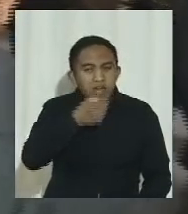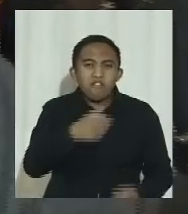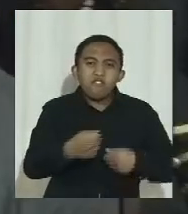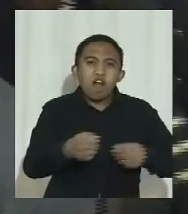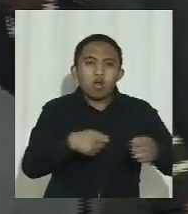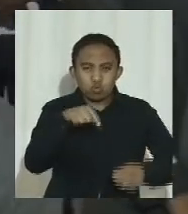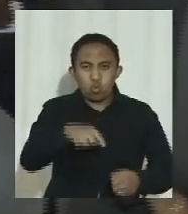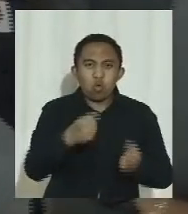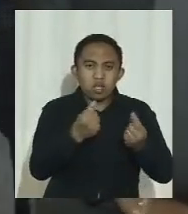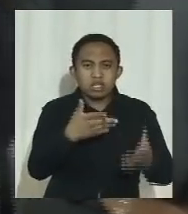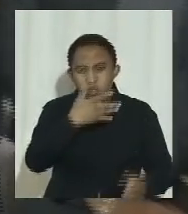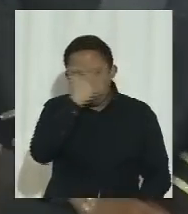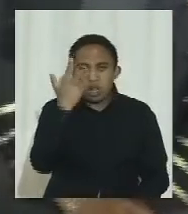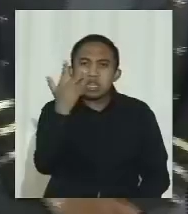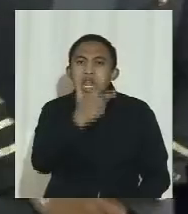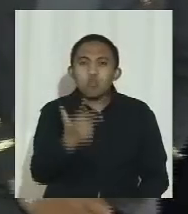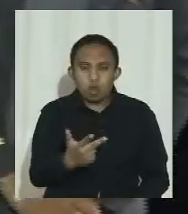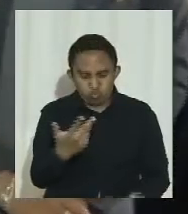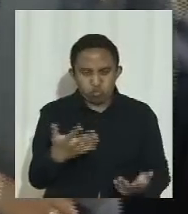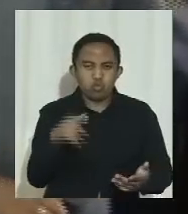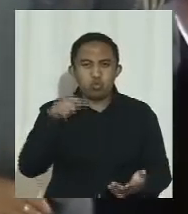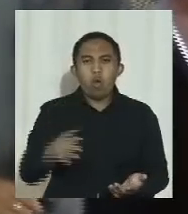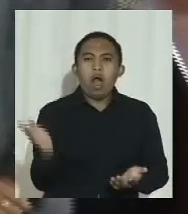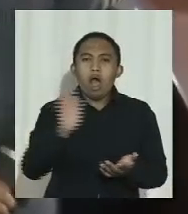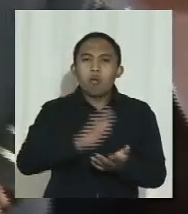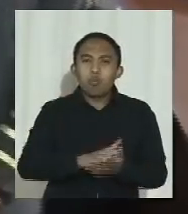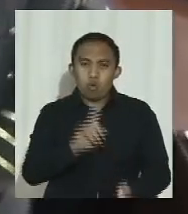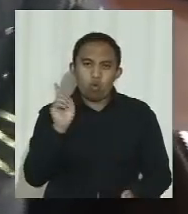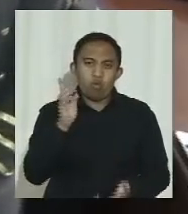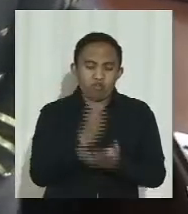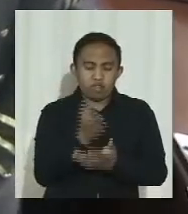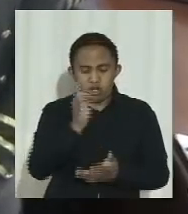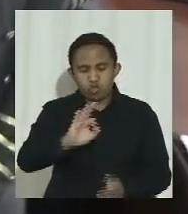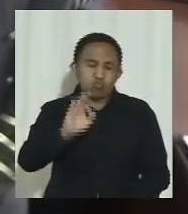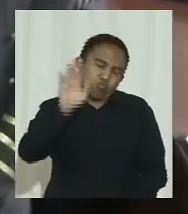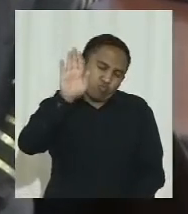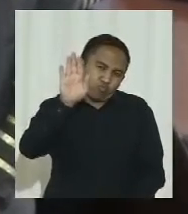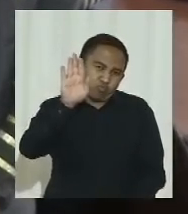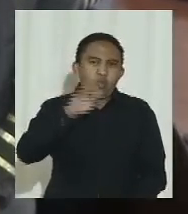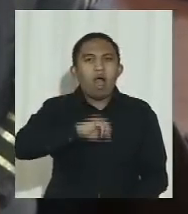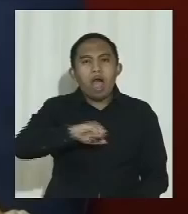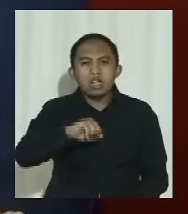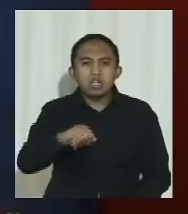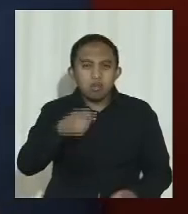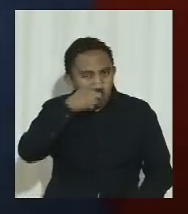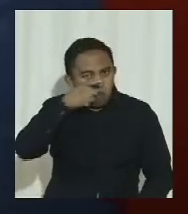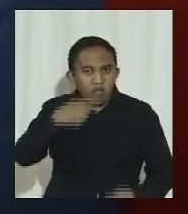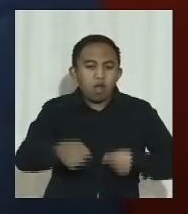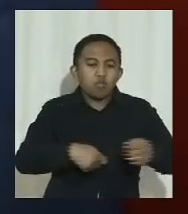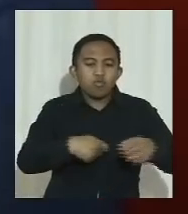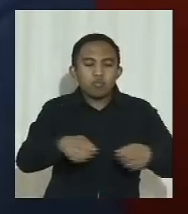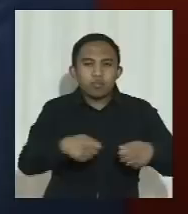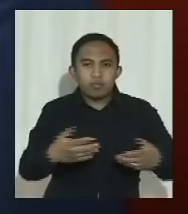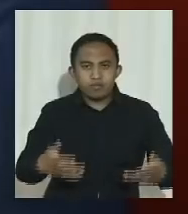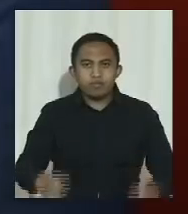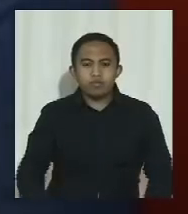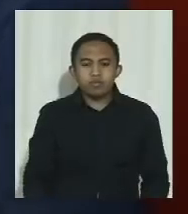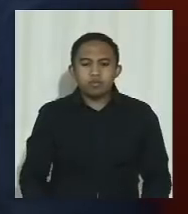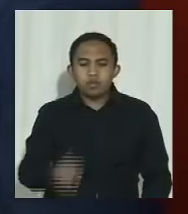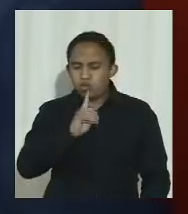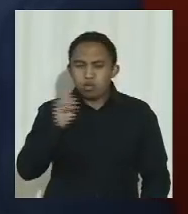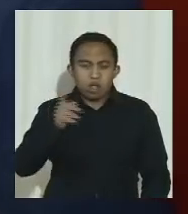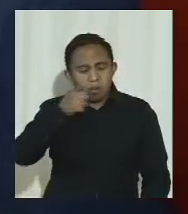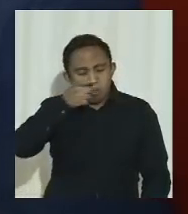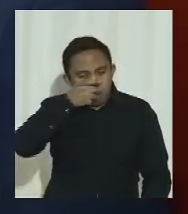fotoana ary hiampy ireto 30 mianadà vao navita fianianana ireto. Ny mpanaramaso ara-barotra dia mizara anankiroa